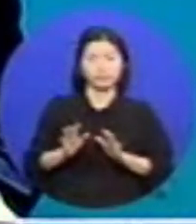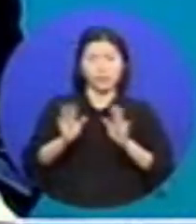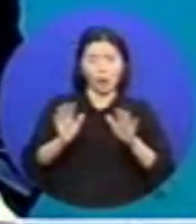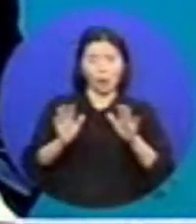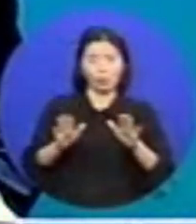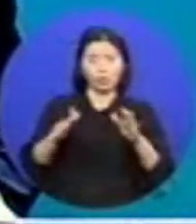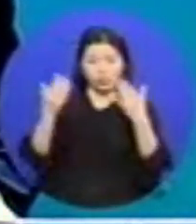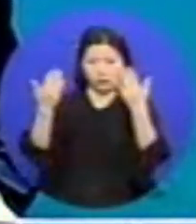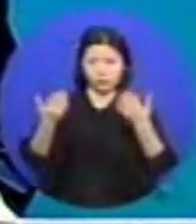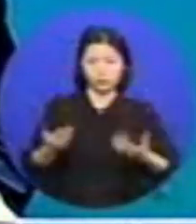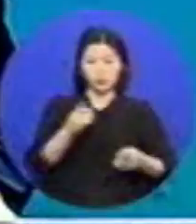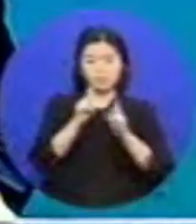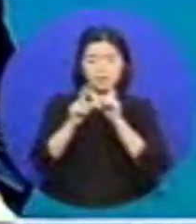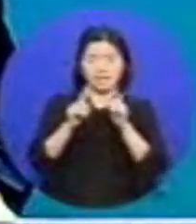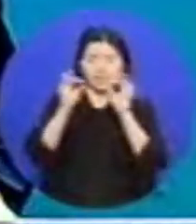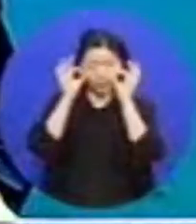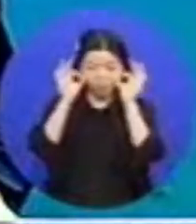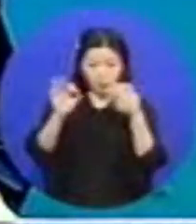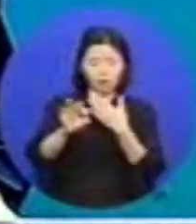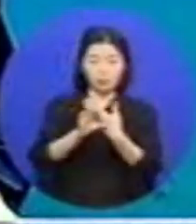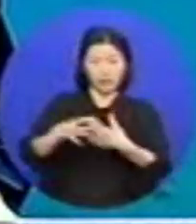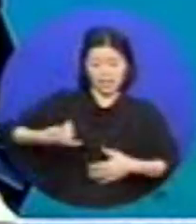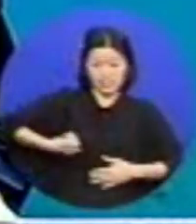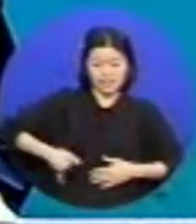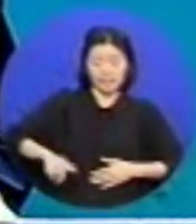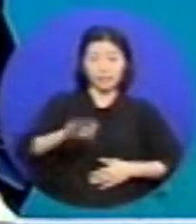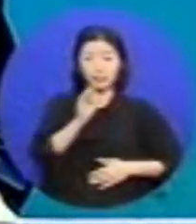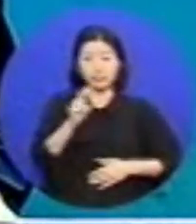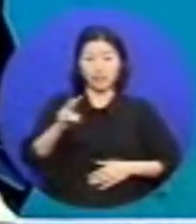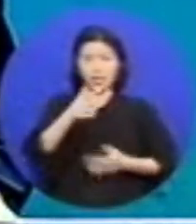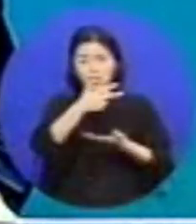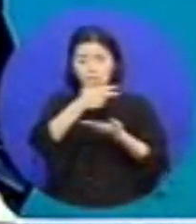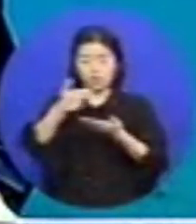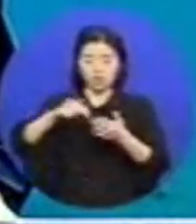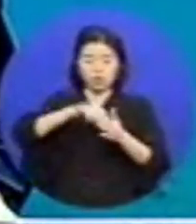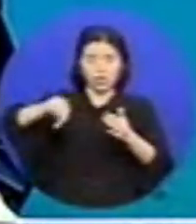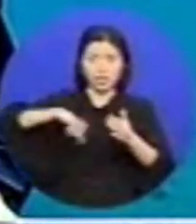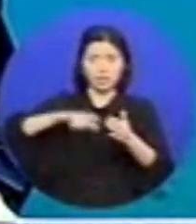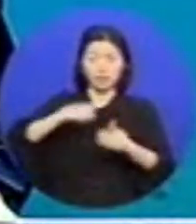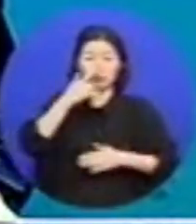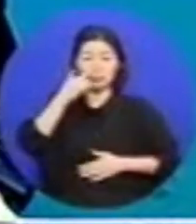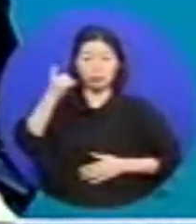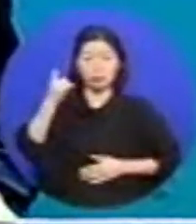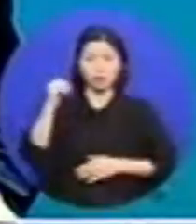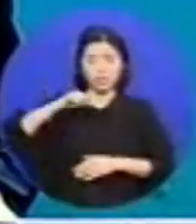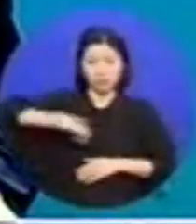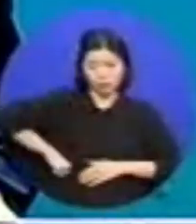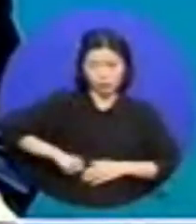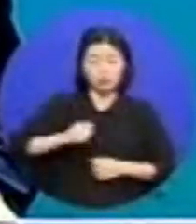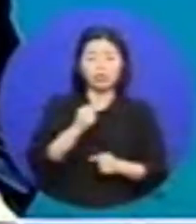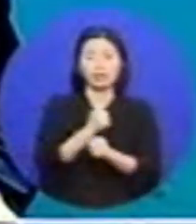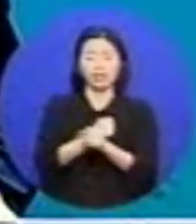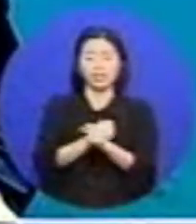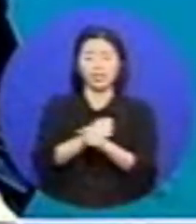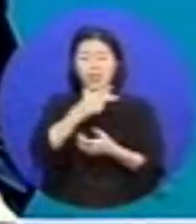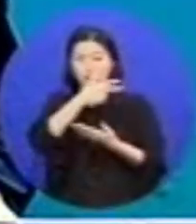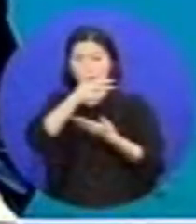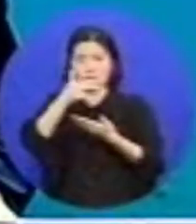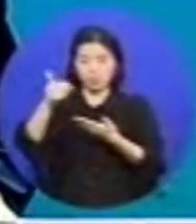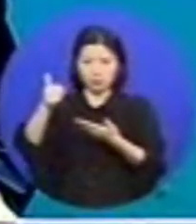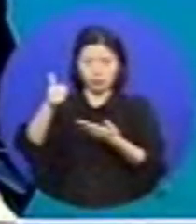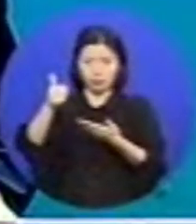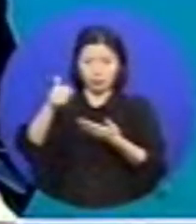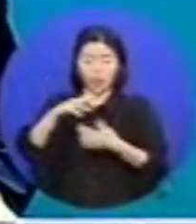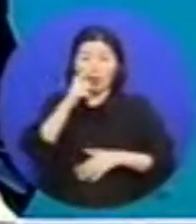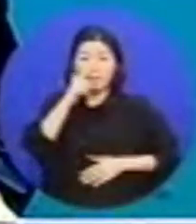오늘 주신 말씀을 보면 자녀들아 주 안에서 부모에게 순종하라. 부모는 주의